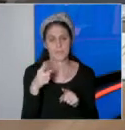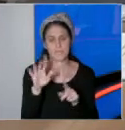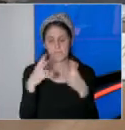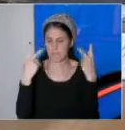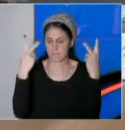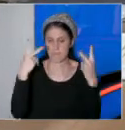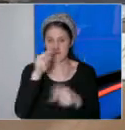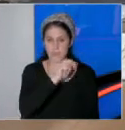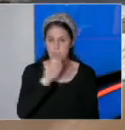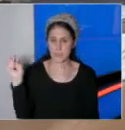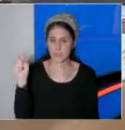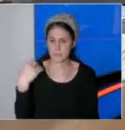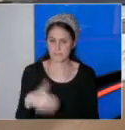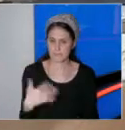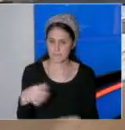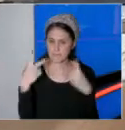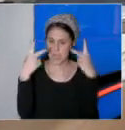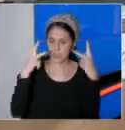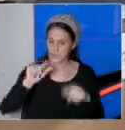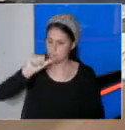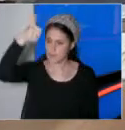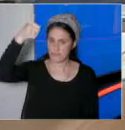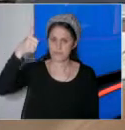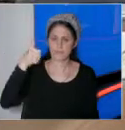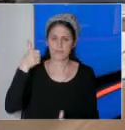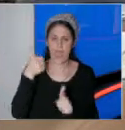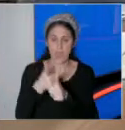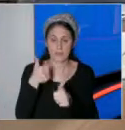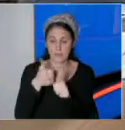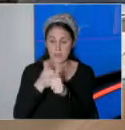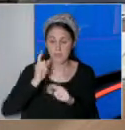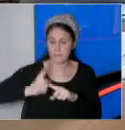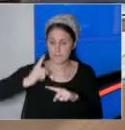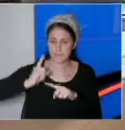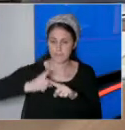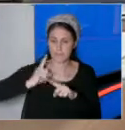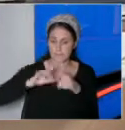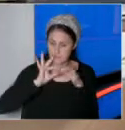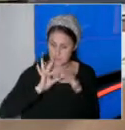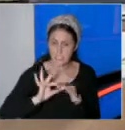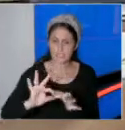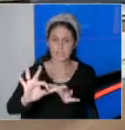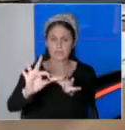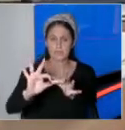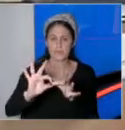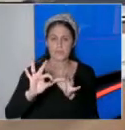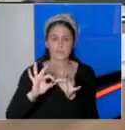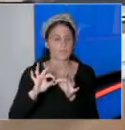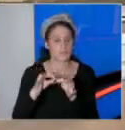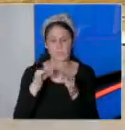הנושא הוא נושא חשוב מעין כמותו. ההתמדה שלו, הרציפות, היא